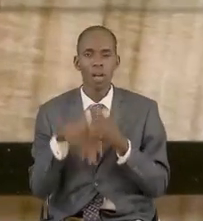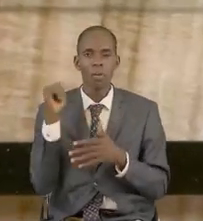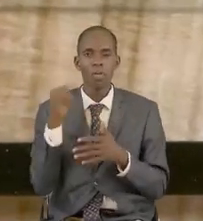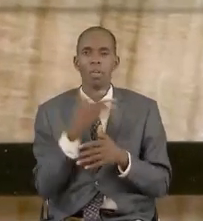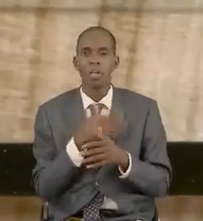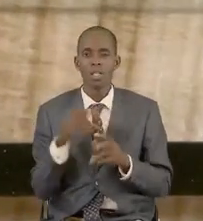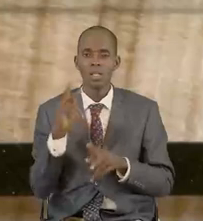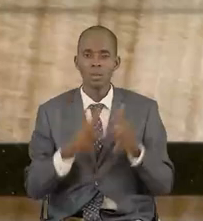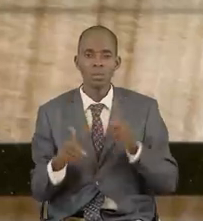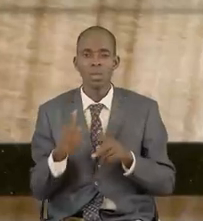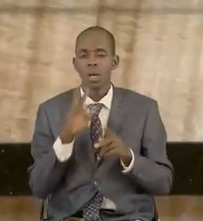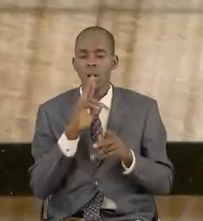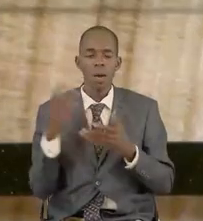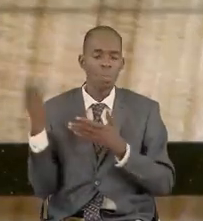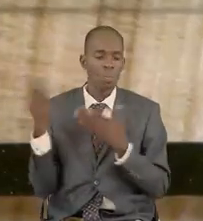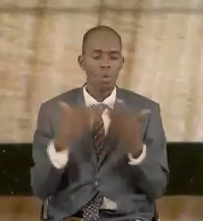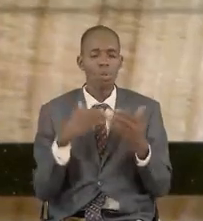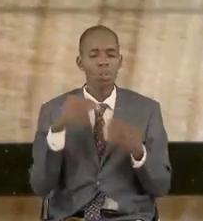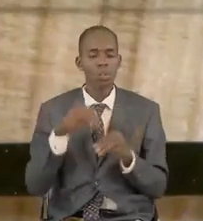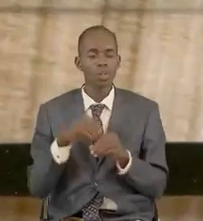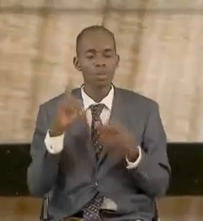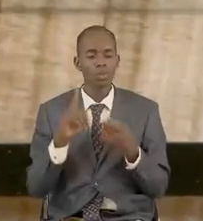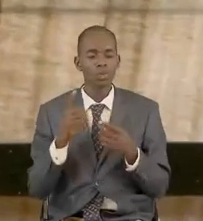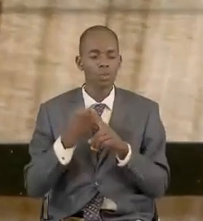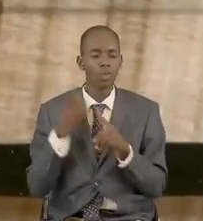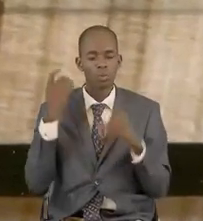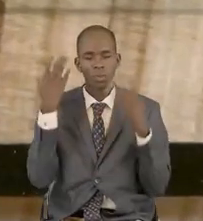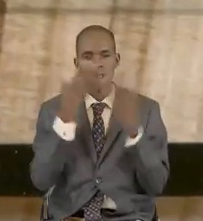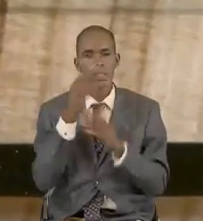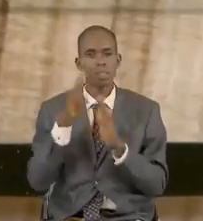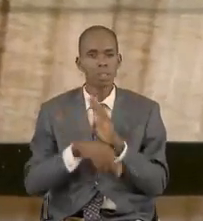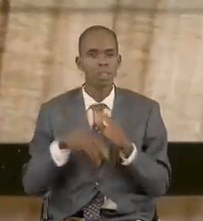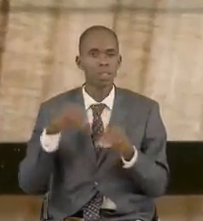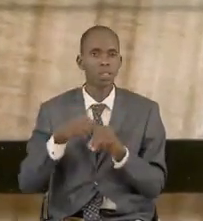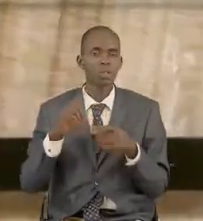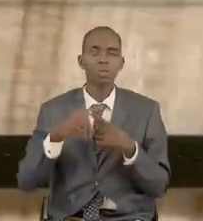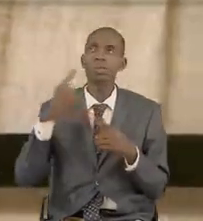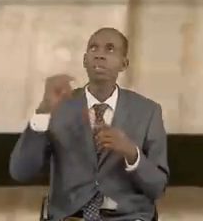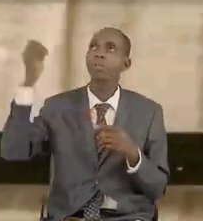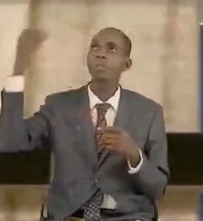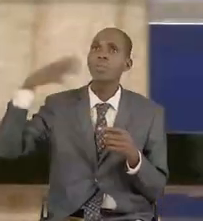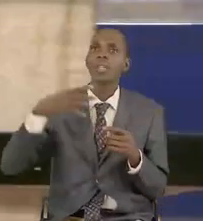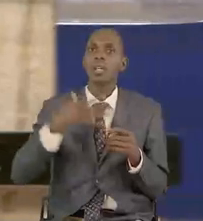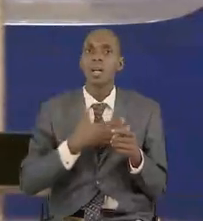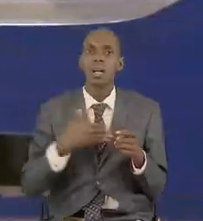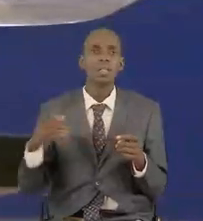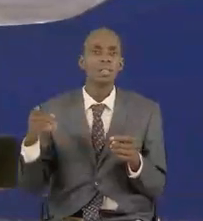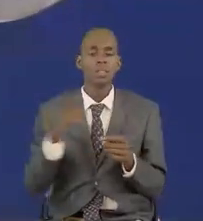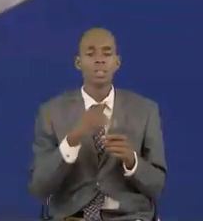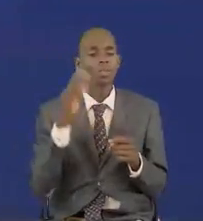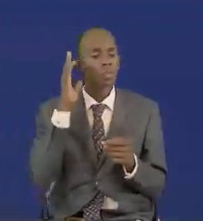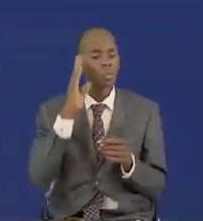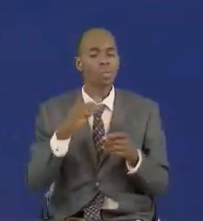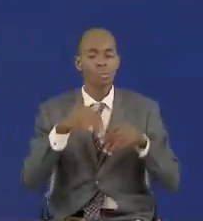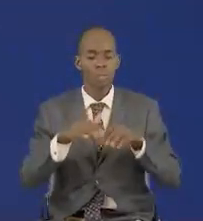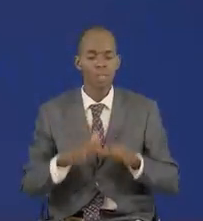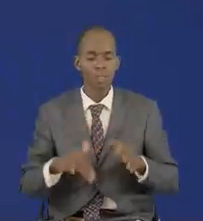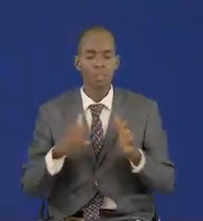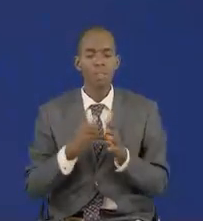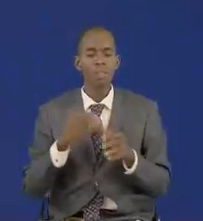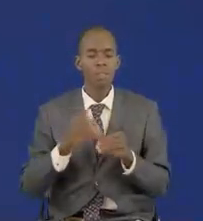deux et que ces gens qu'ils ont fait sortir des ténèbres à la lumière sont-ils encore à la lumière est-ce